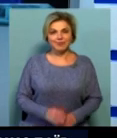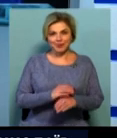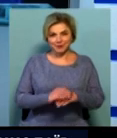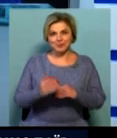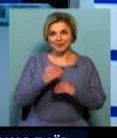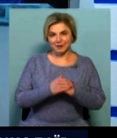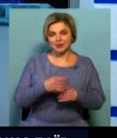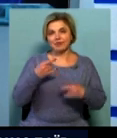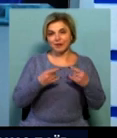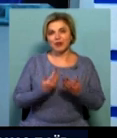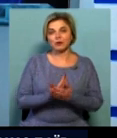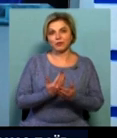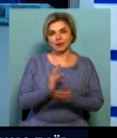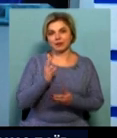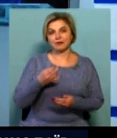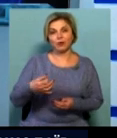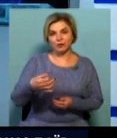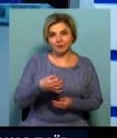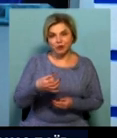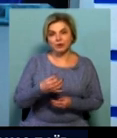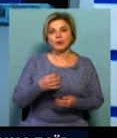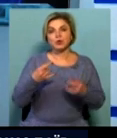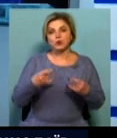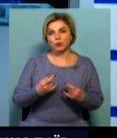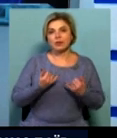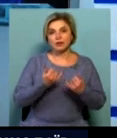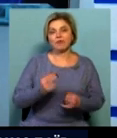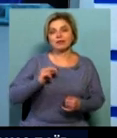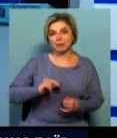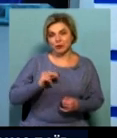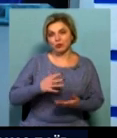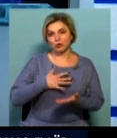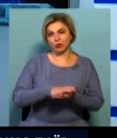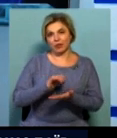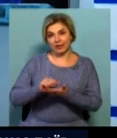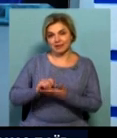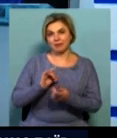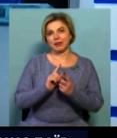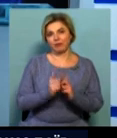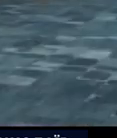Доброго вечора. В ефірі телевізійні новини Миколаївщини. В студії для вас працює Світлана Кльосова. Далі коротко про головне.